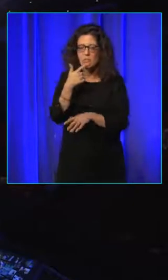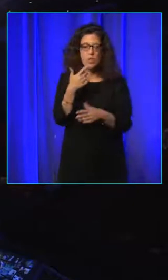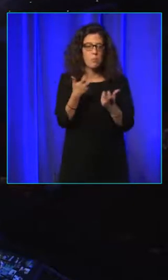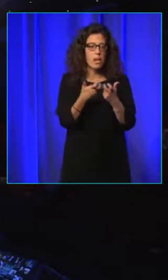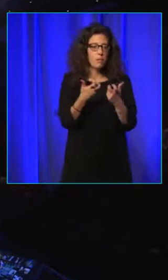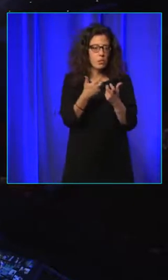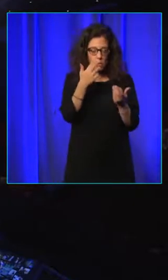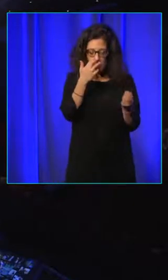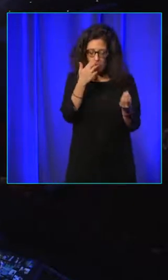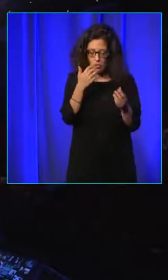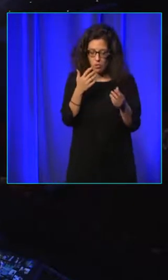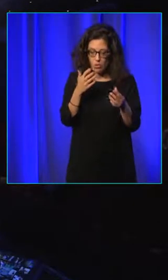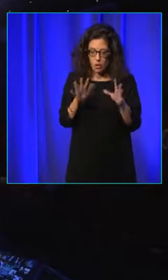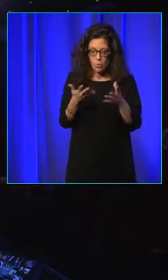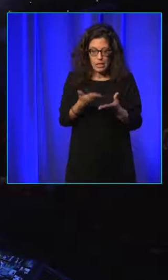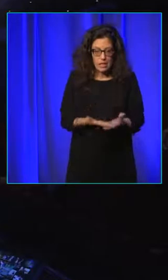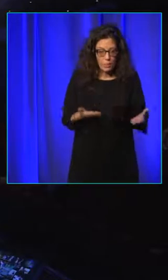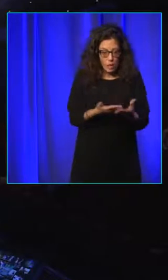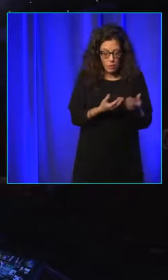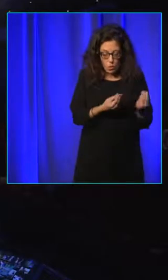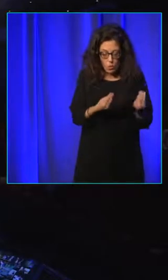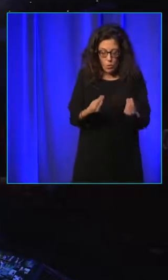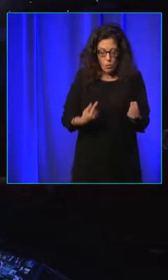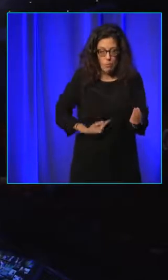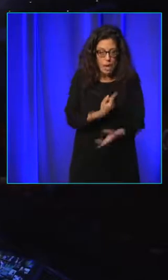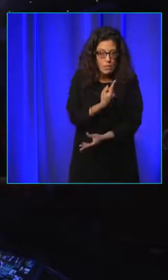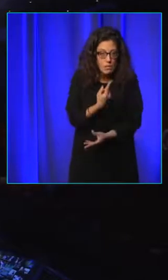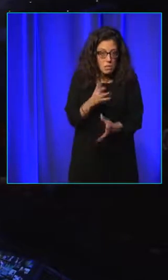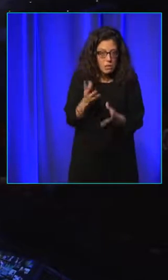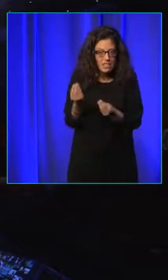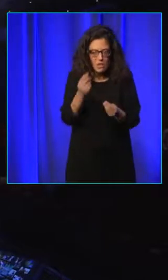être les conditions dans lesquelles ces blessures ont été effectuées. Donc,